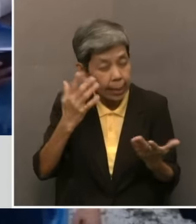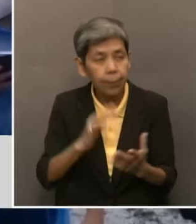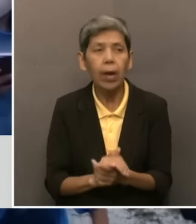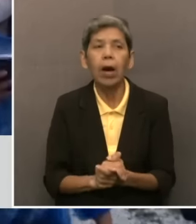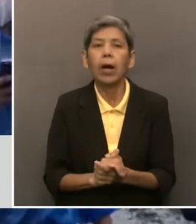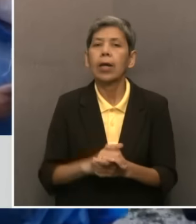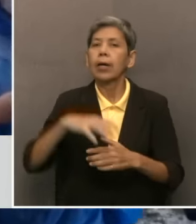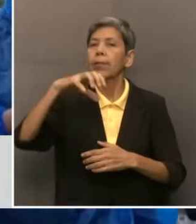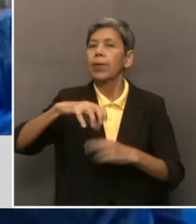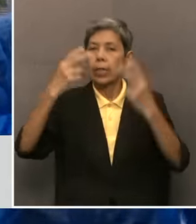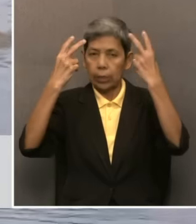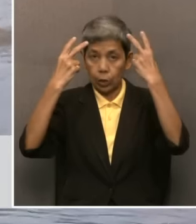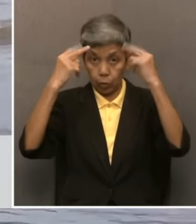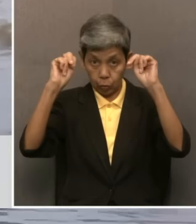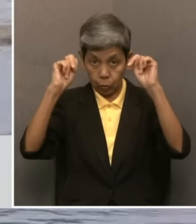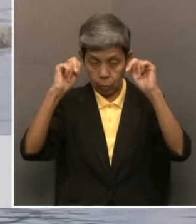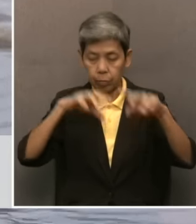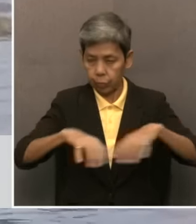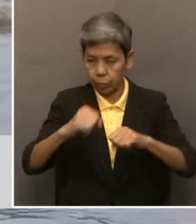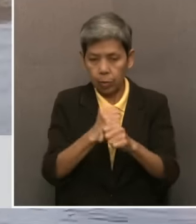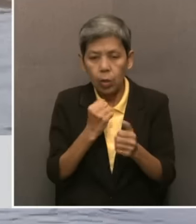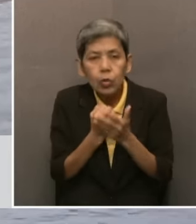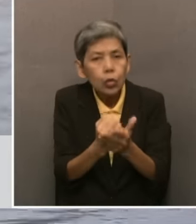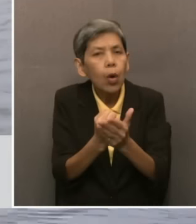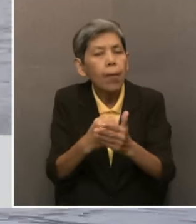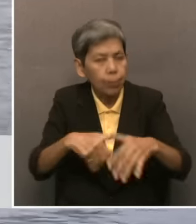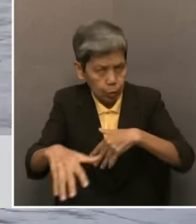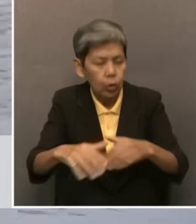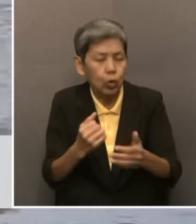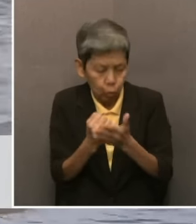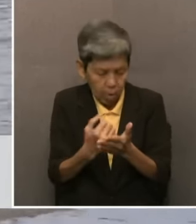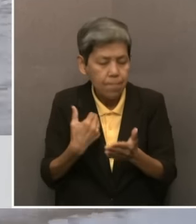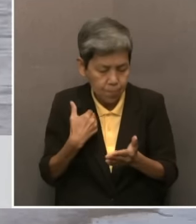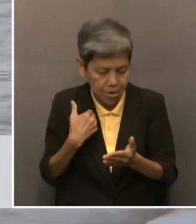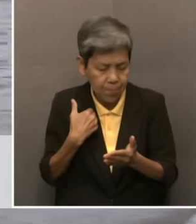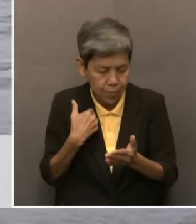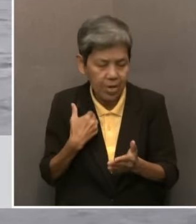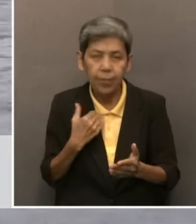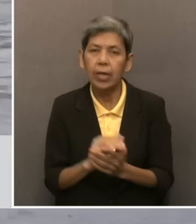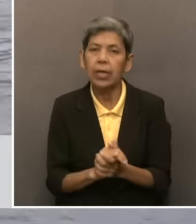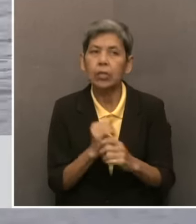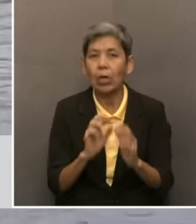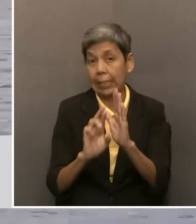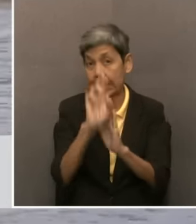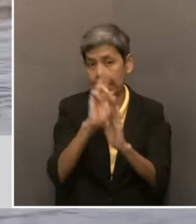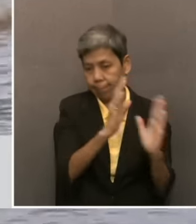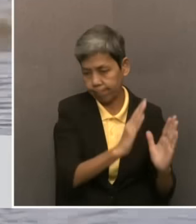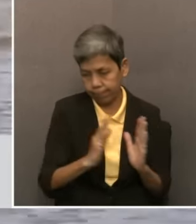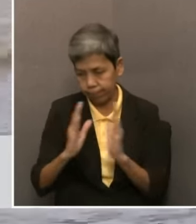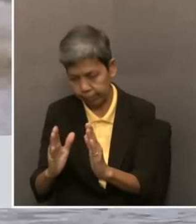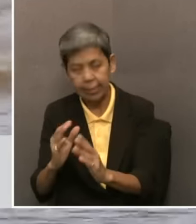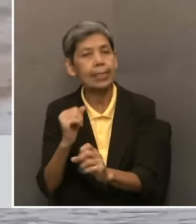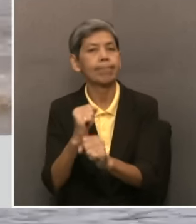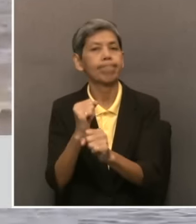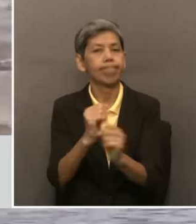ที่สำนักนายกรัฐมนตรีเตรียมการเยียวยาฟื้นฟูไว้ทั้งหมดแล้วโดยจะใช้เชียงรายโมเดลเป็นต้นแบบ